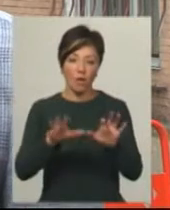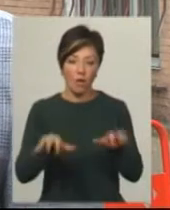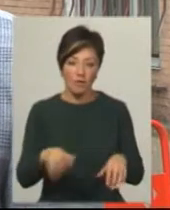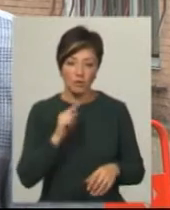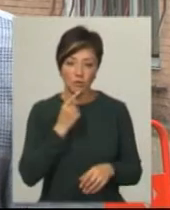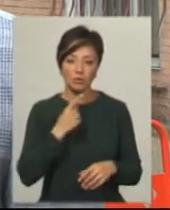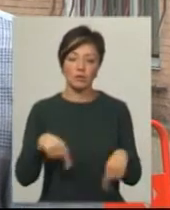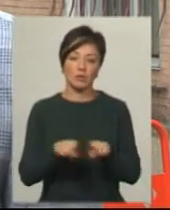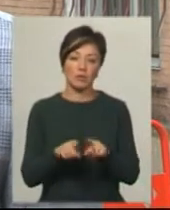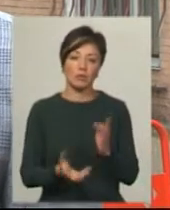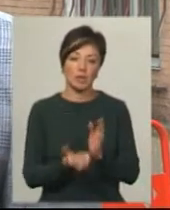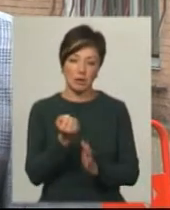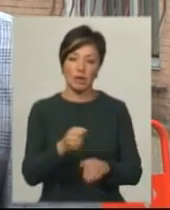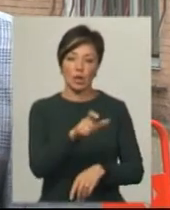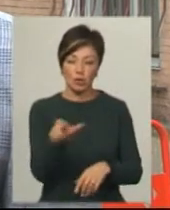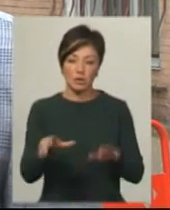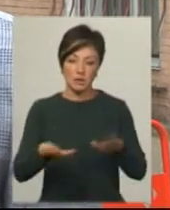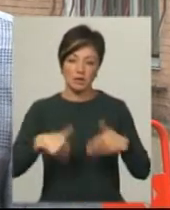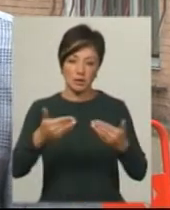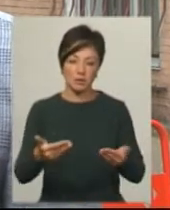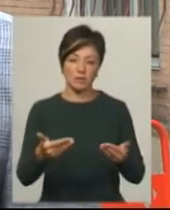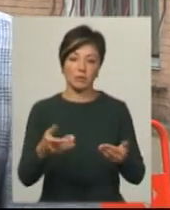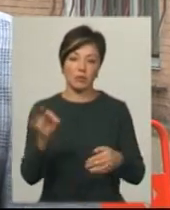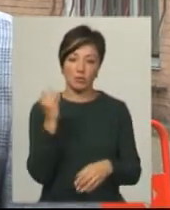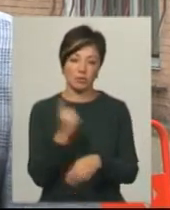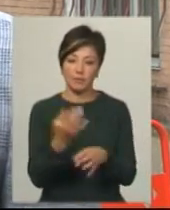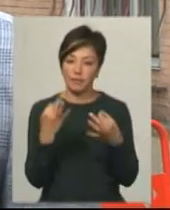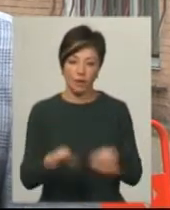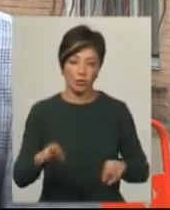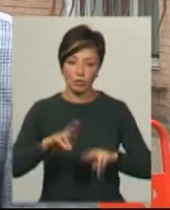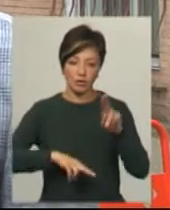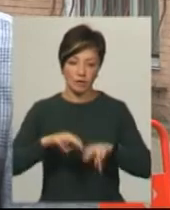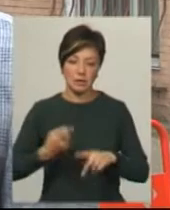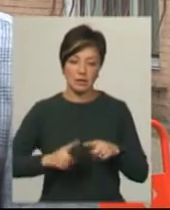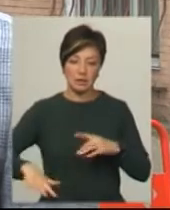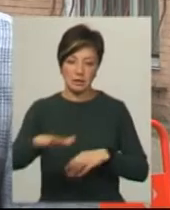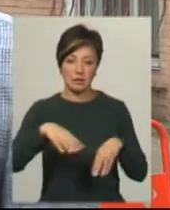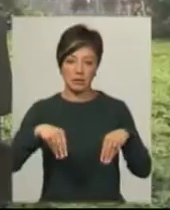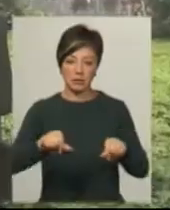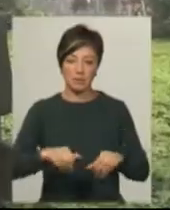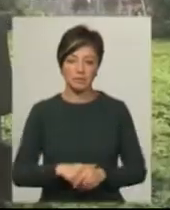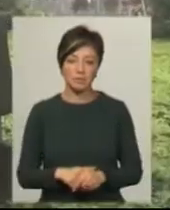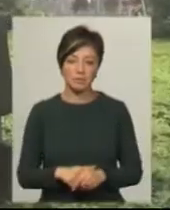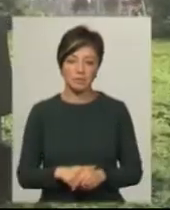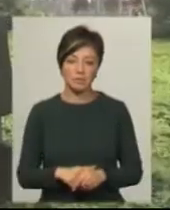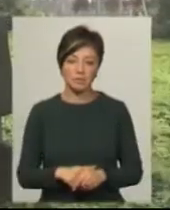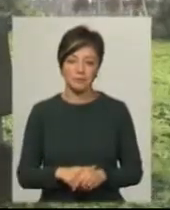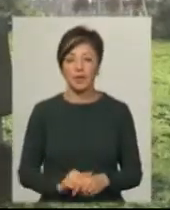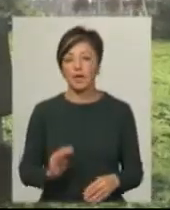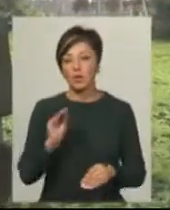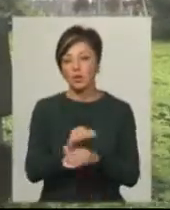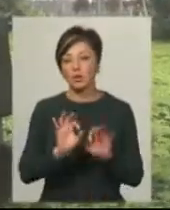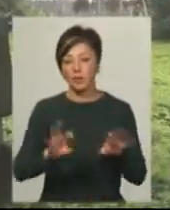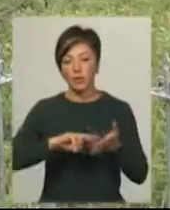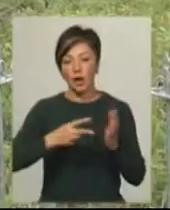Семчишин так само підтримали людей, місцеву ініціативу з приводу недопущення будівництва на даній земельній ділянці. Олександр Чорнієвич